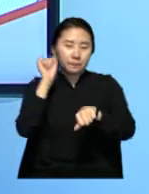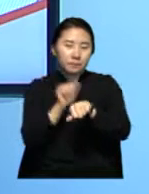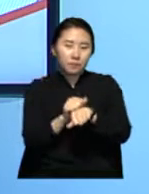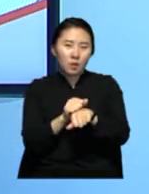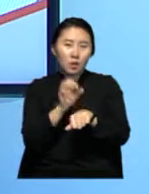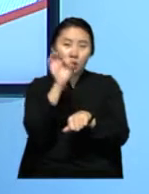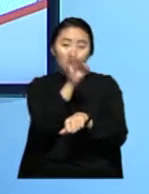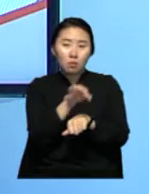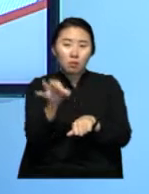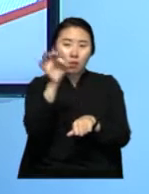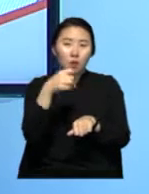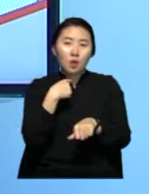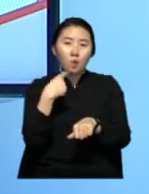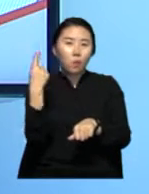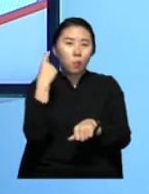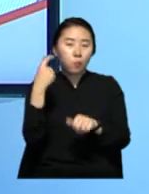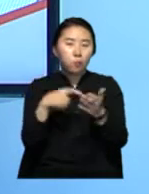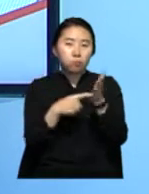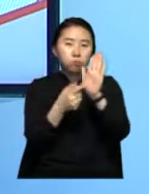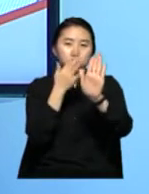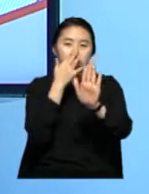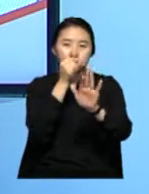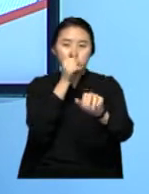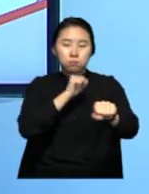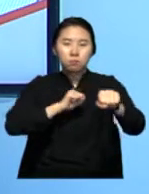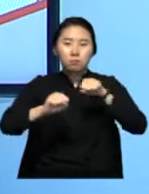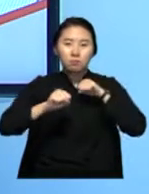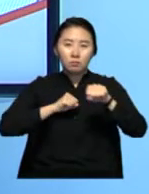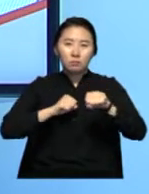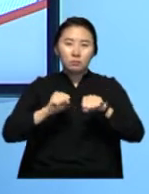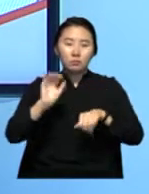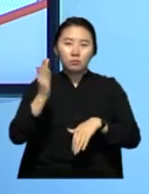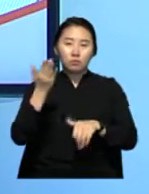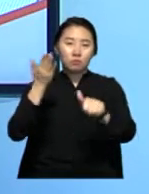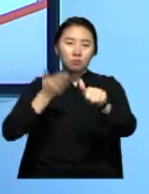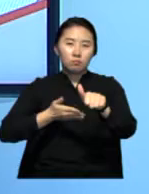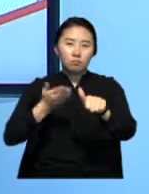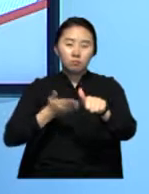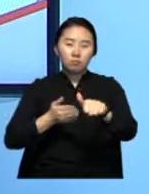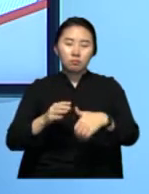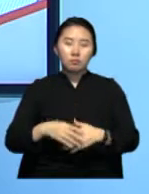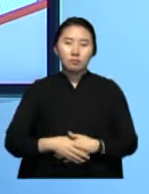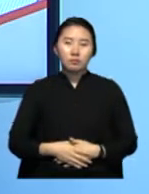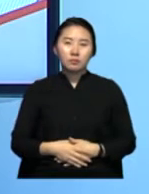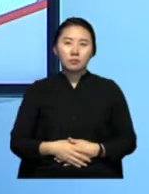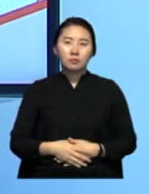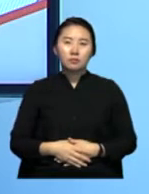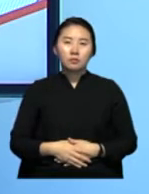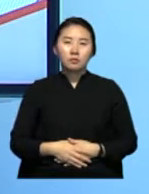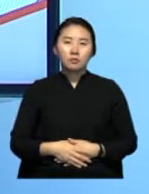부당한 가격 인상에 목소리를 낼수 있는 적극적인 소비자가 돼 보시는 건 어떨까요? 이상 맨투맨 경제였습니다.